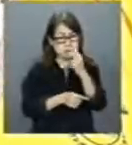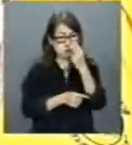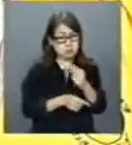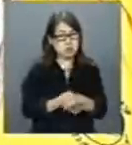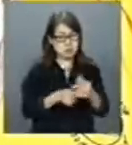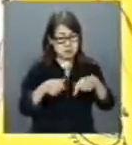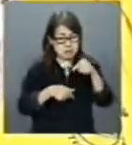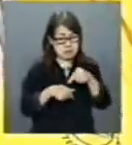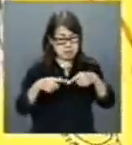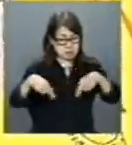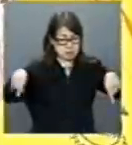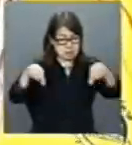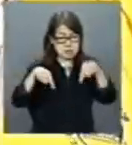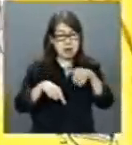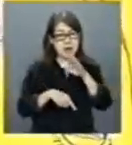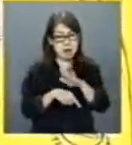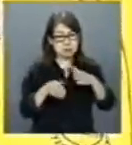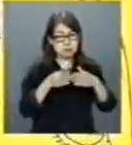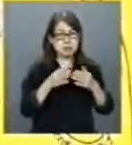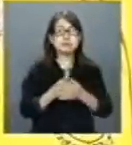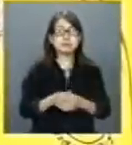วก็การรบกวนการ